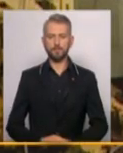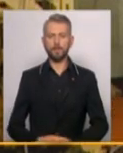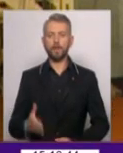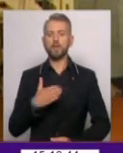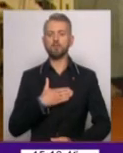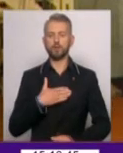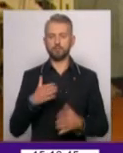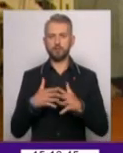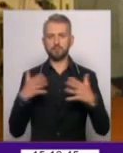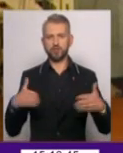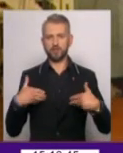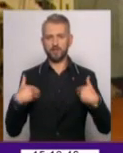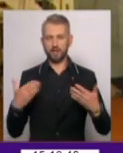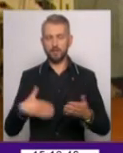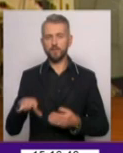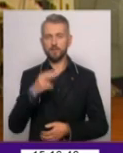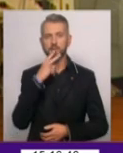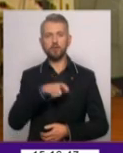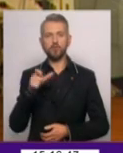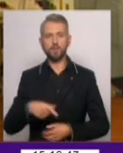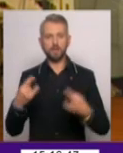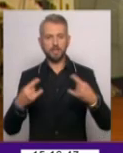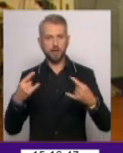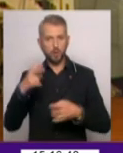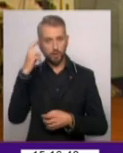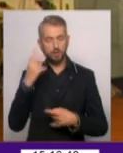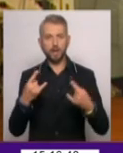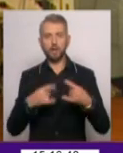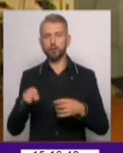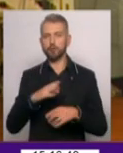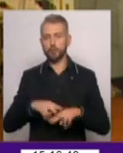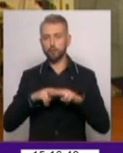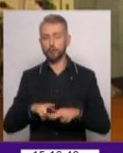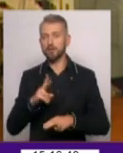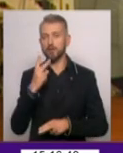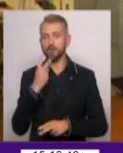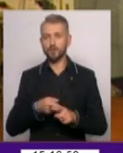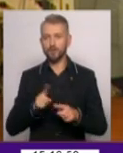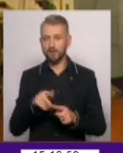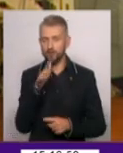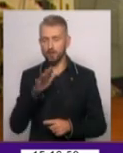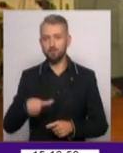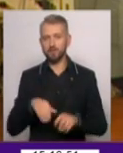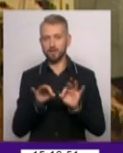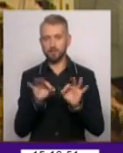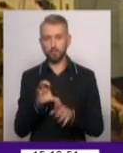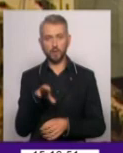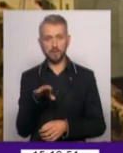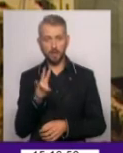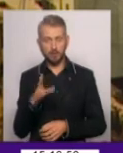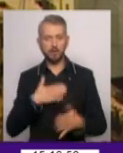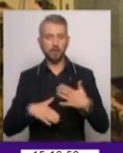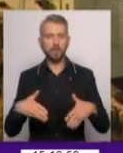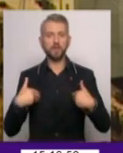Мої безмежні вітання всім глядачам телеканалу «Київ», каналу «Європейської столиці». Як завжди у цей час, після випуску СТН, ми раді